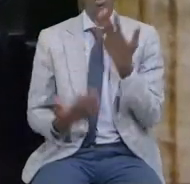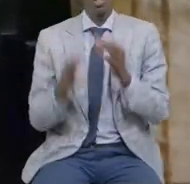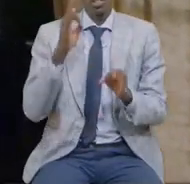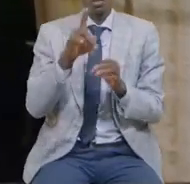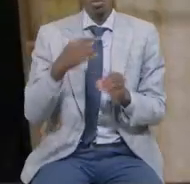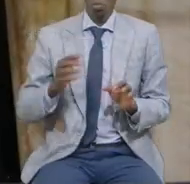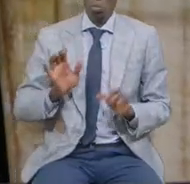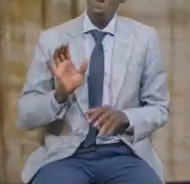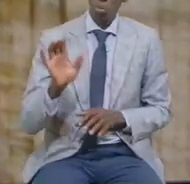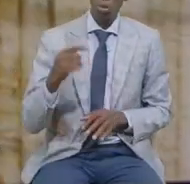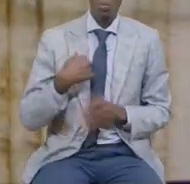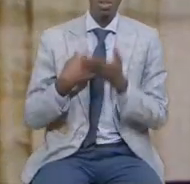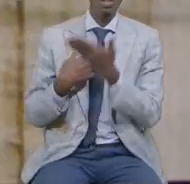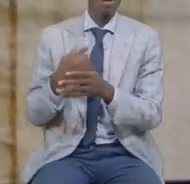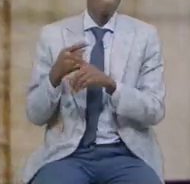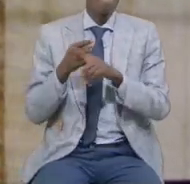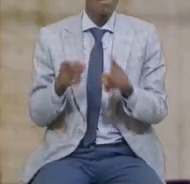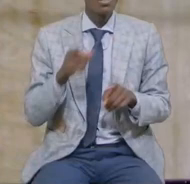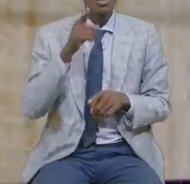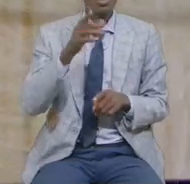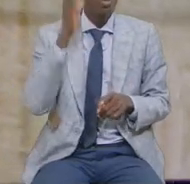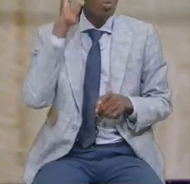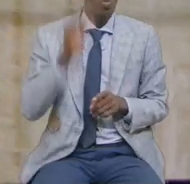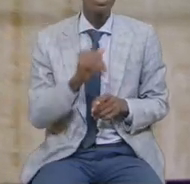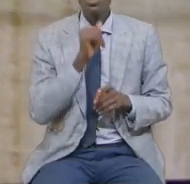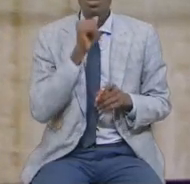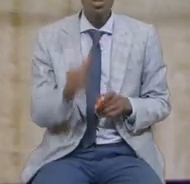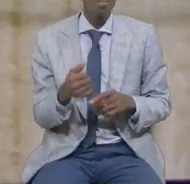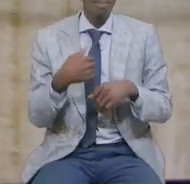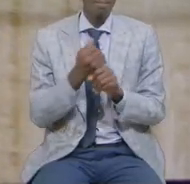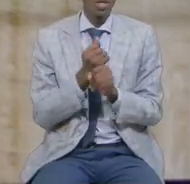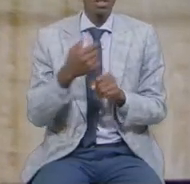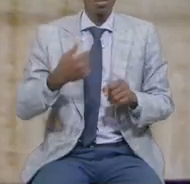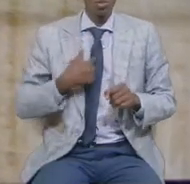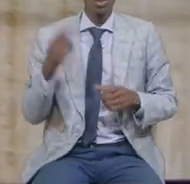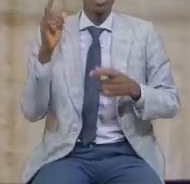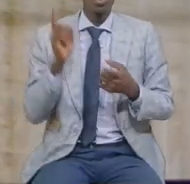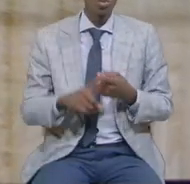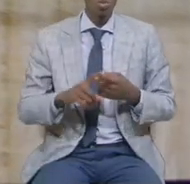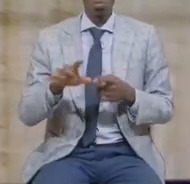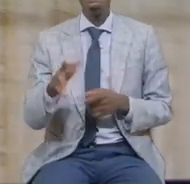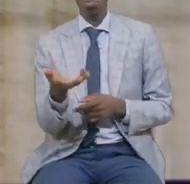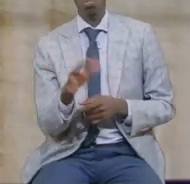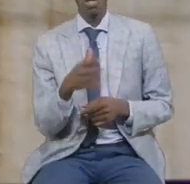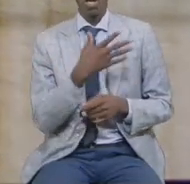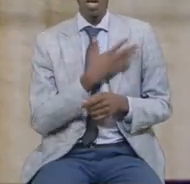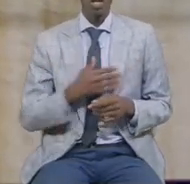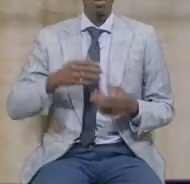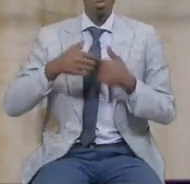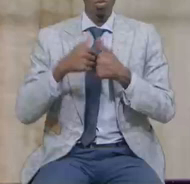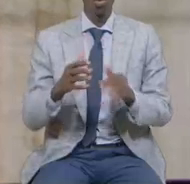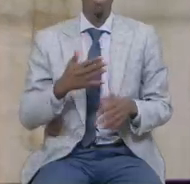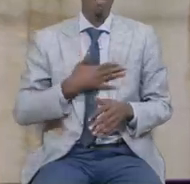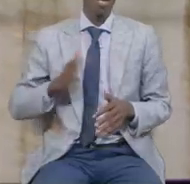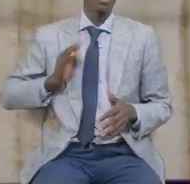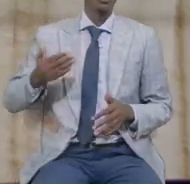là-bas. Mais tu ne vas pas me pousser à délibérément compromettre pour perdre mon